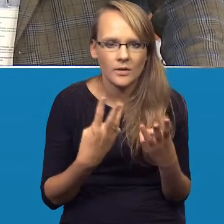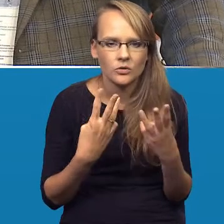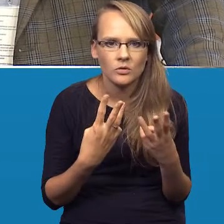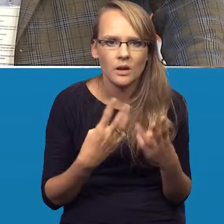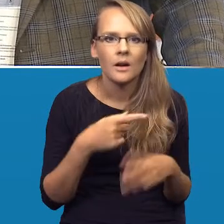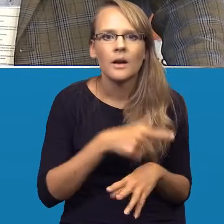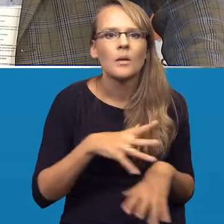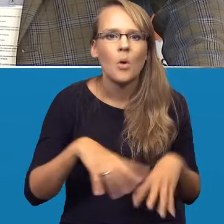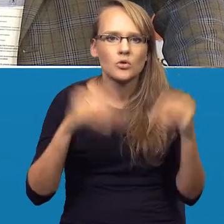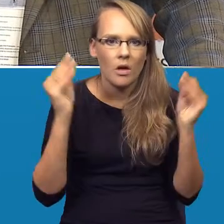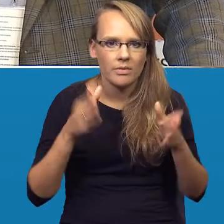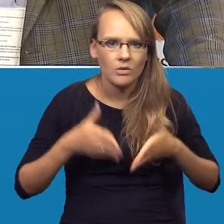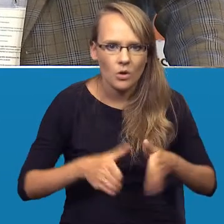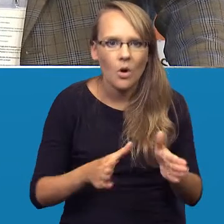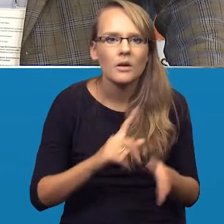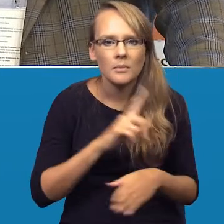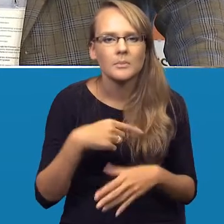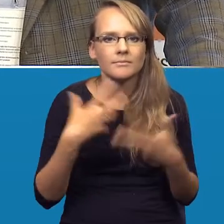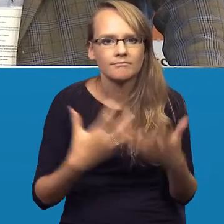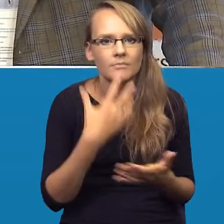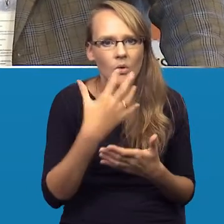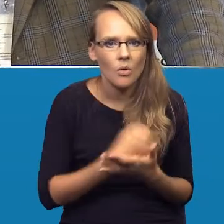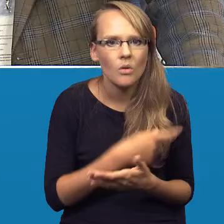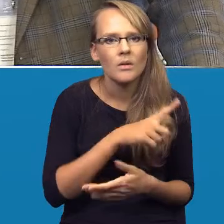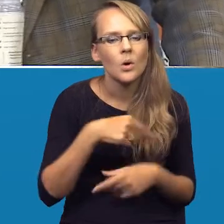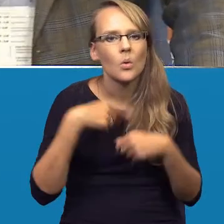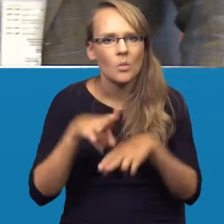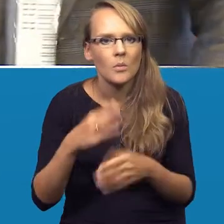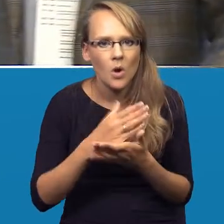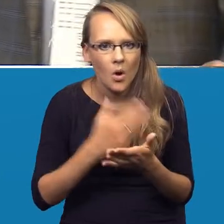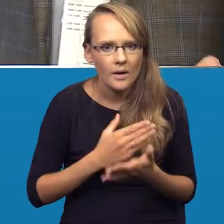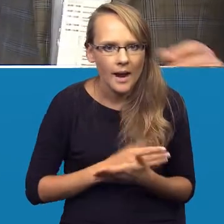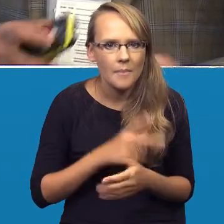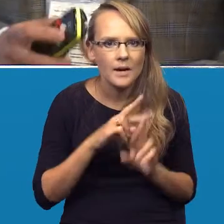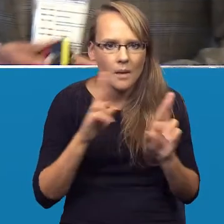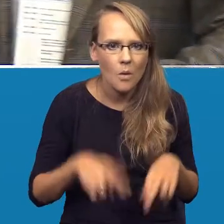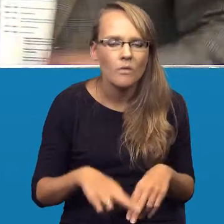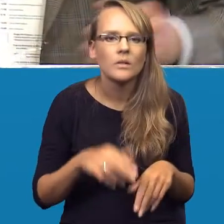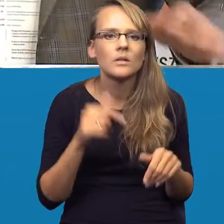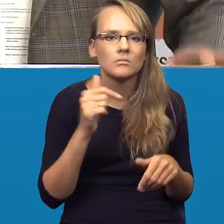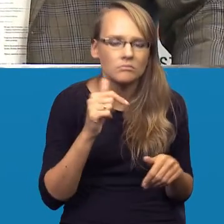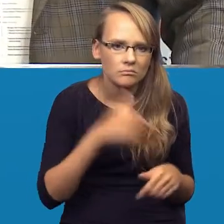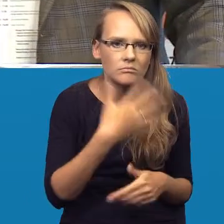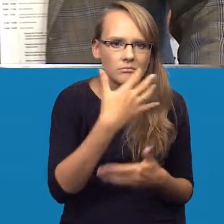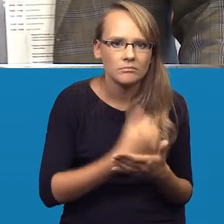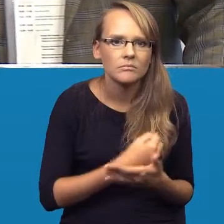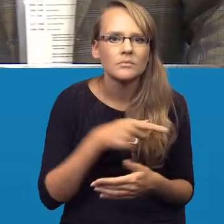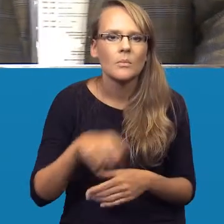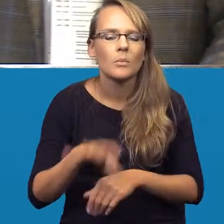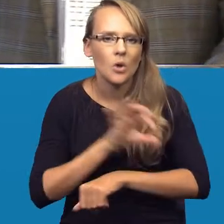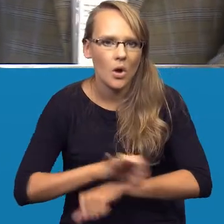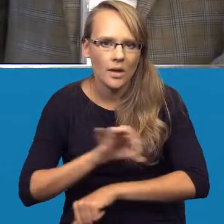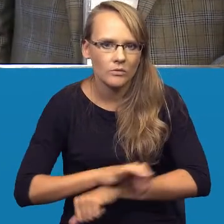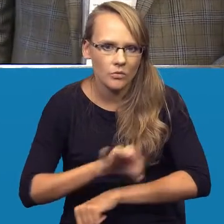nasz początek drogi, też byśmy chcieli skorzystać, uczestnicząc w programach ramowych, w projektach, które dotyczą ekoprojektowania.